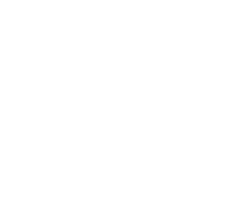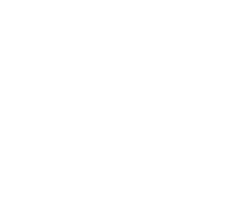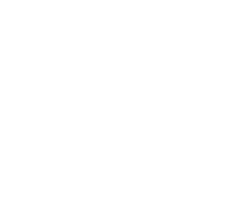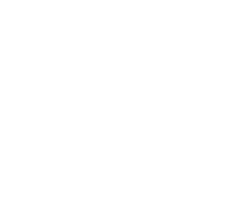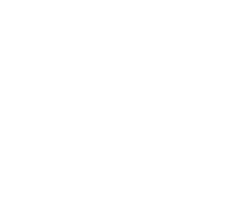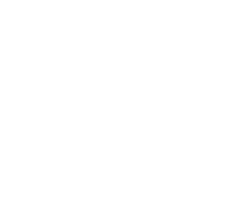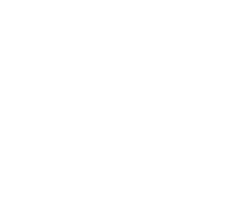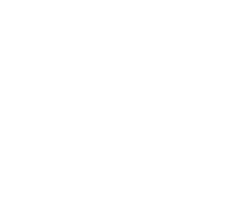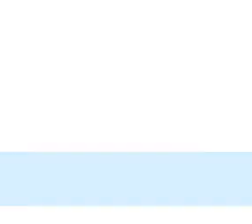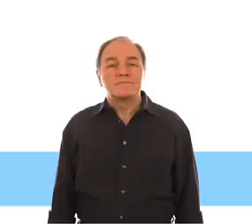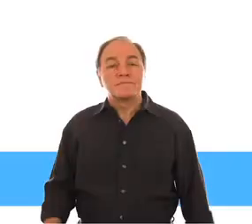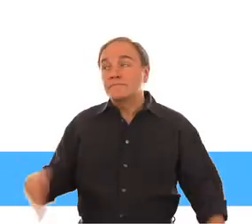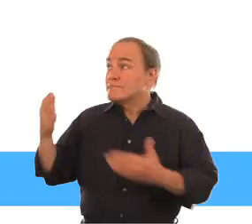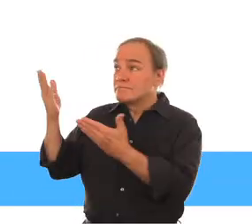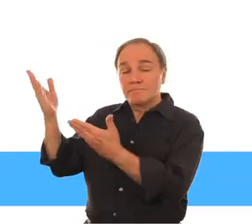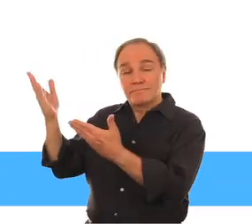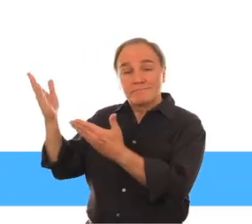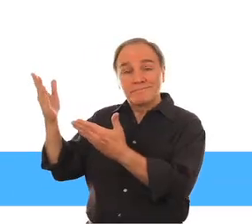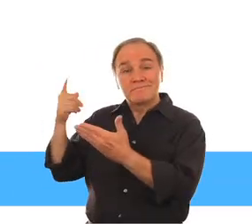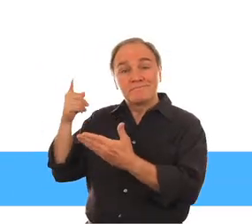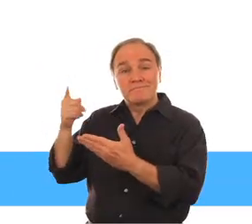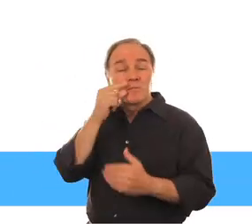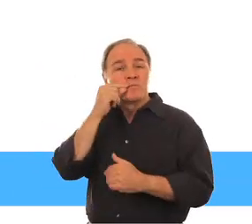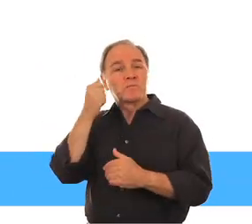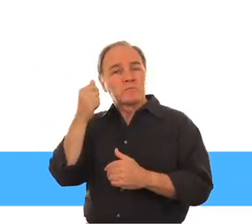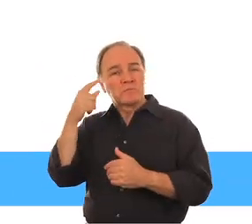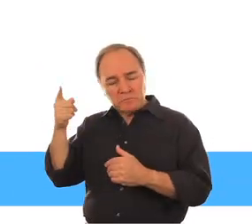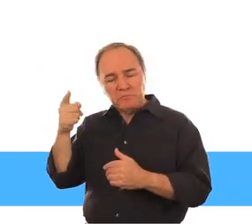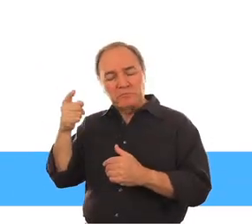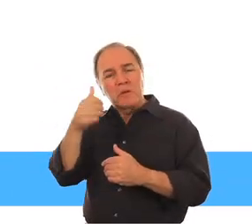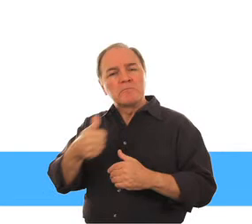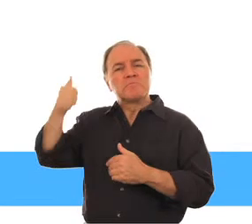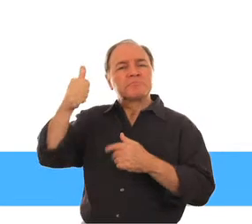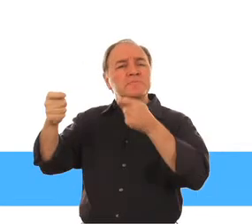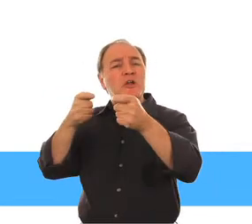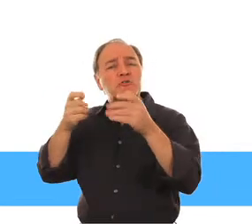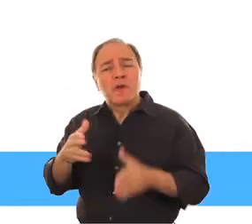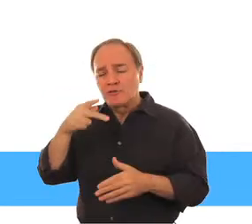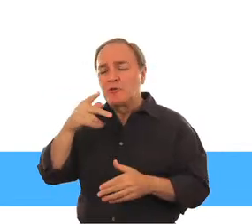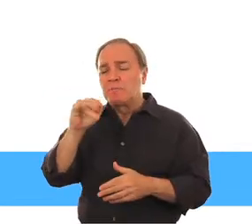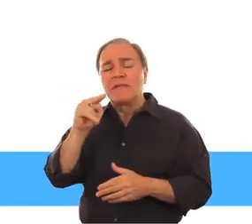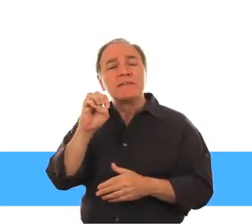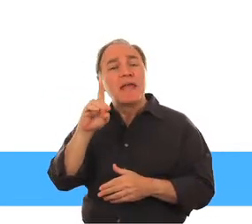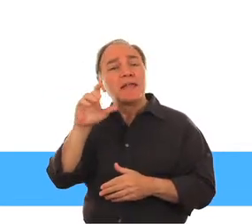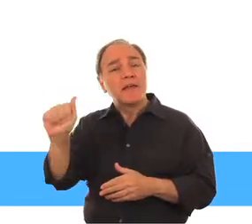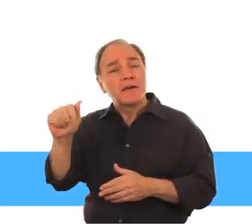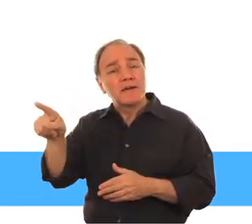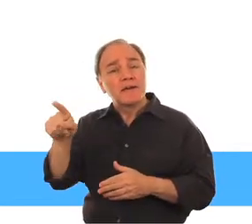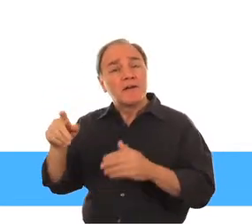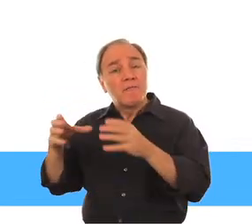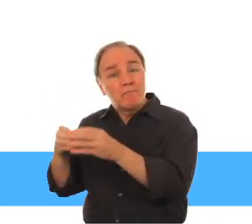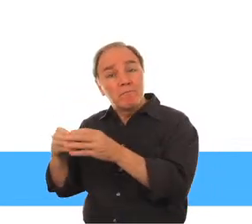www.unicef.org/disabilities. Conclusion de Victor Santiago Pineda, doctorat, directeur exécutif Fondation Pineda et scénariste,